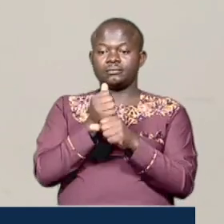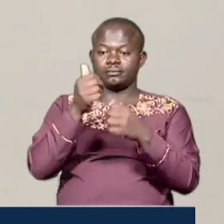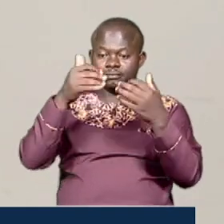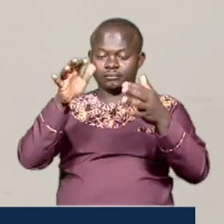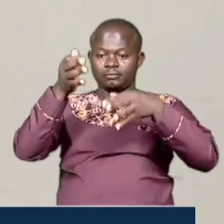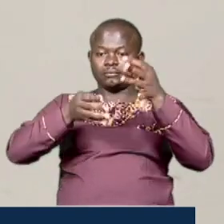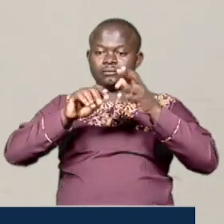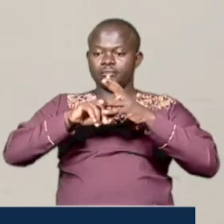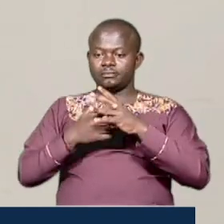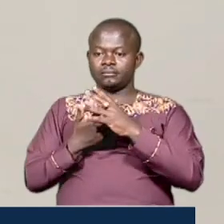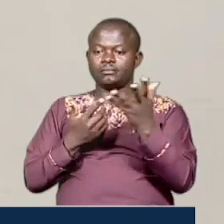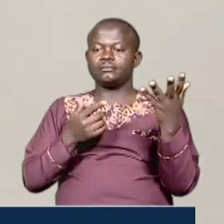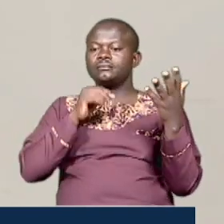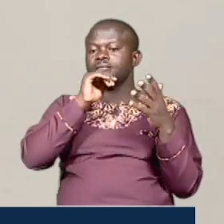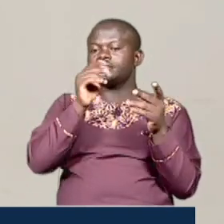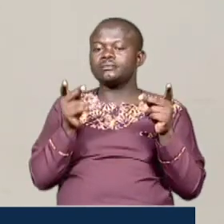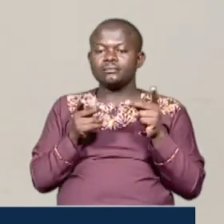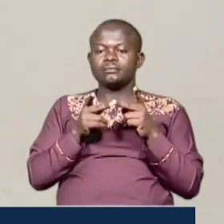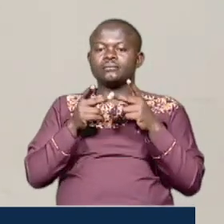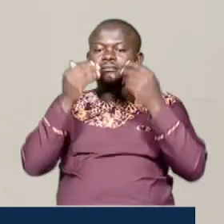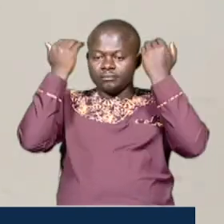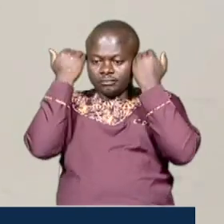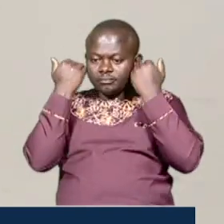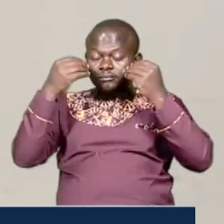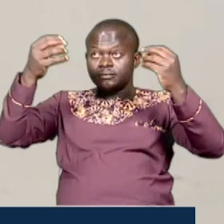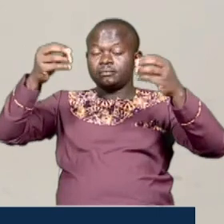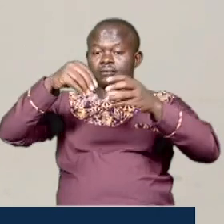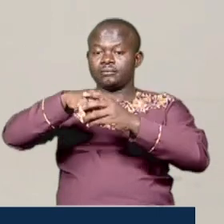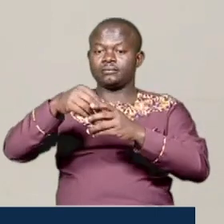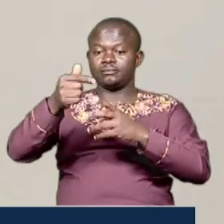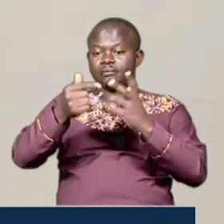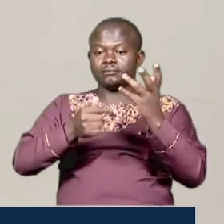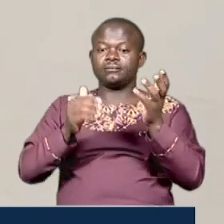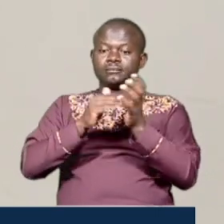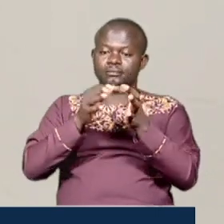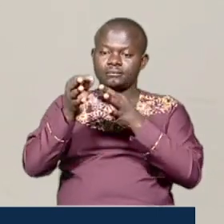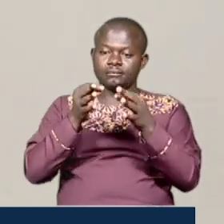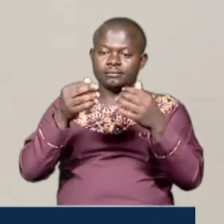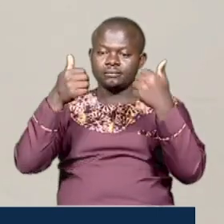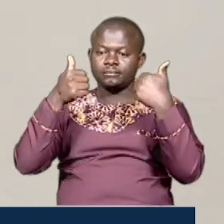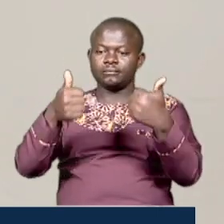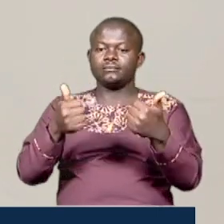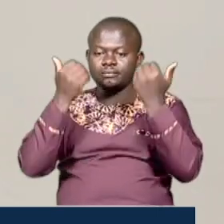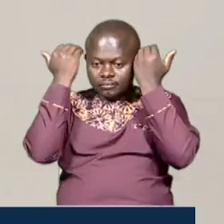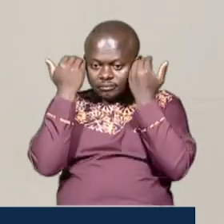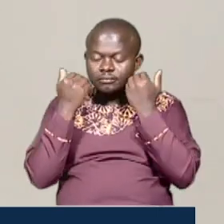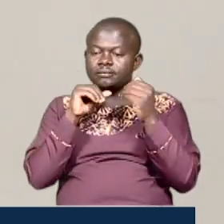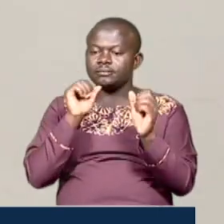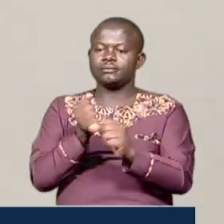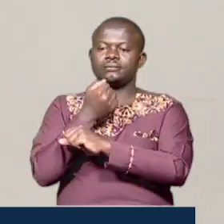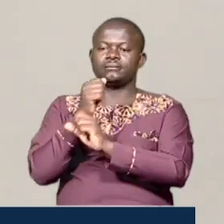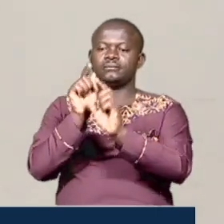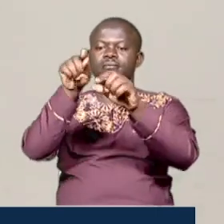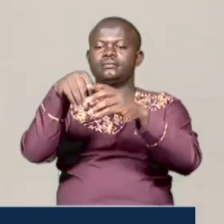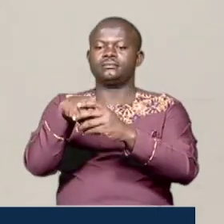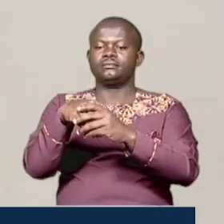imanza gatangiye nta hantu urukiko rugaragara ndagira ngo ibyo bigarukeho nabisobanure neza urukiko ntabwo rushobora kujya muri